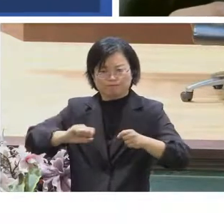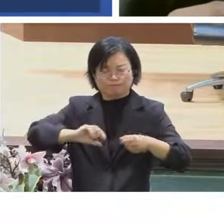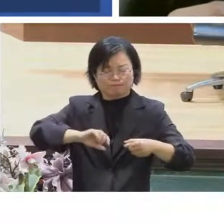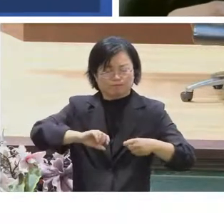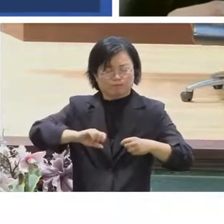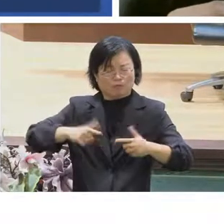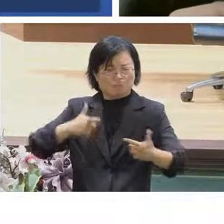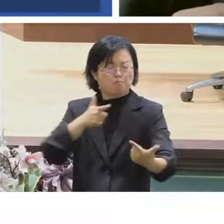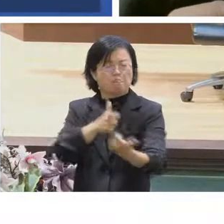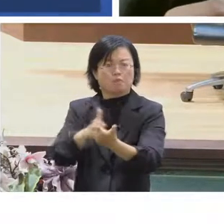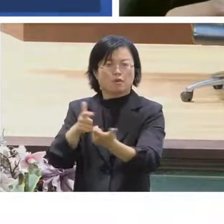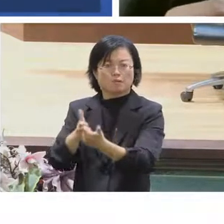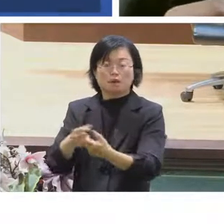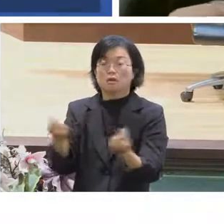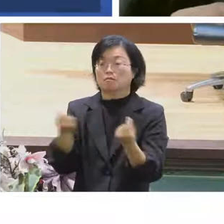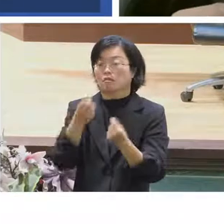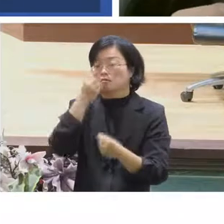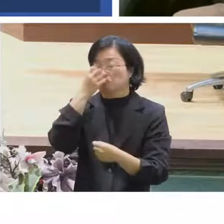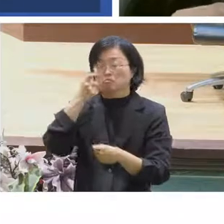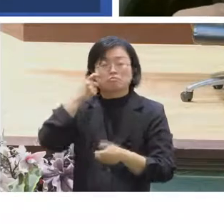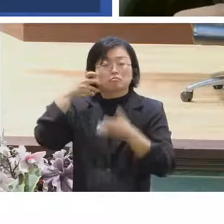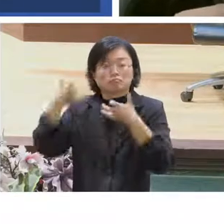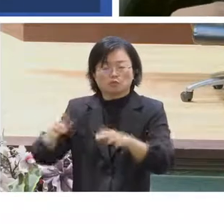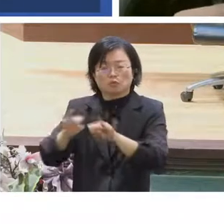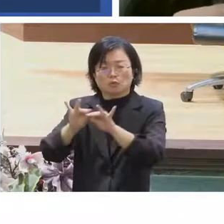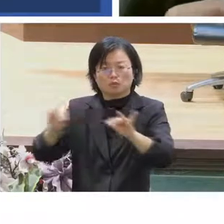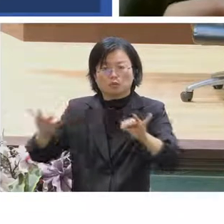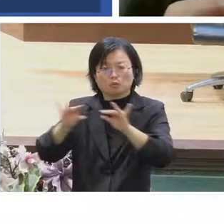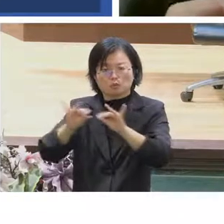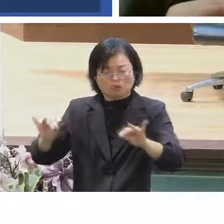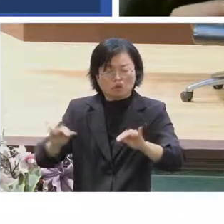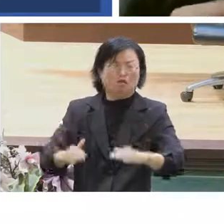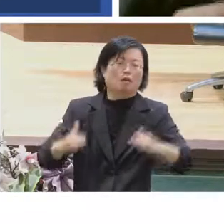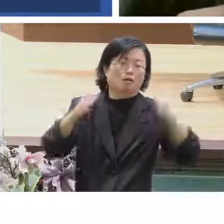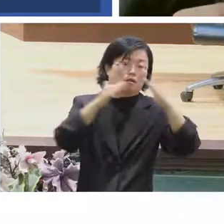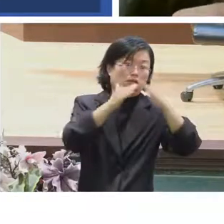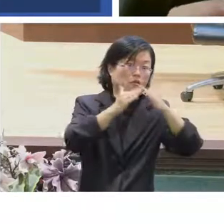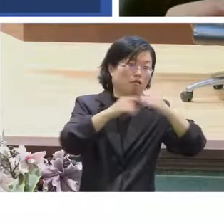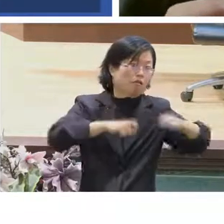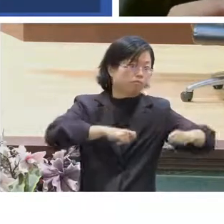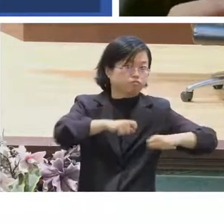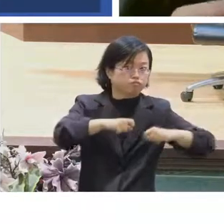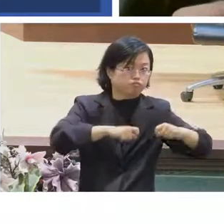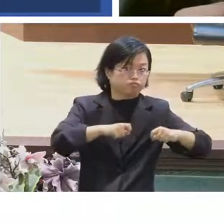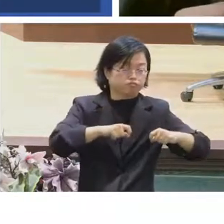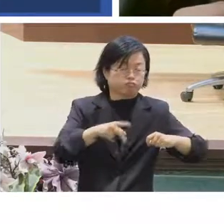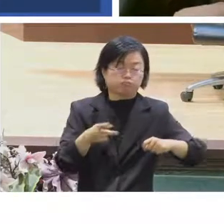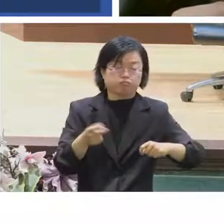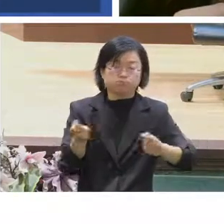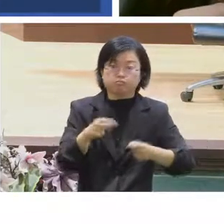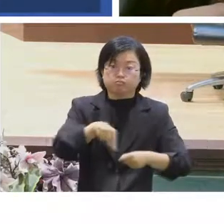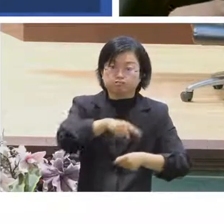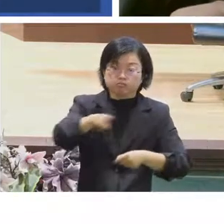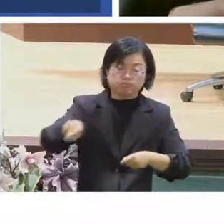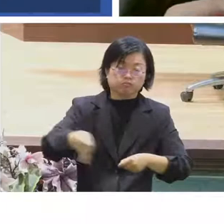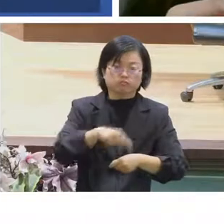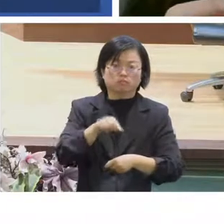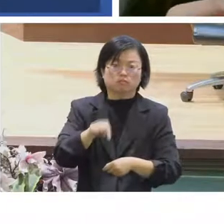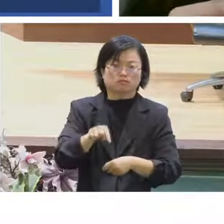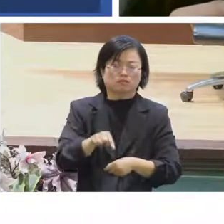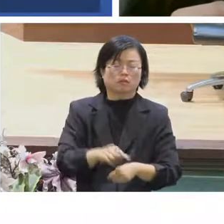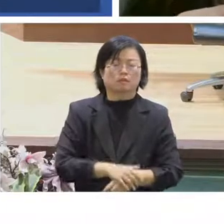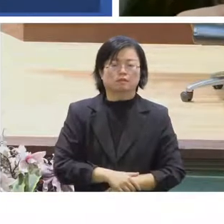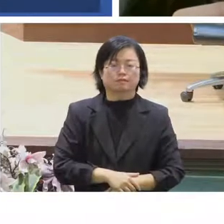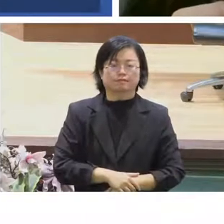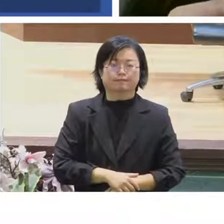港比较关注土地规划或是房屋政策这类型开放政府这类型